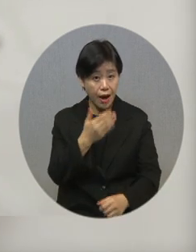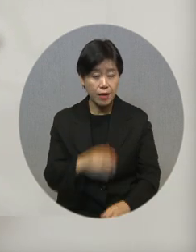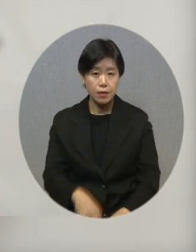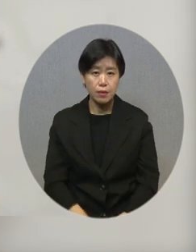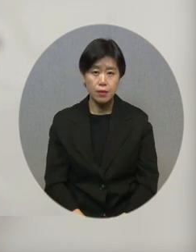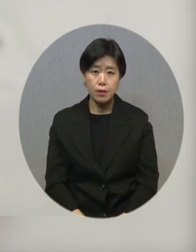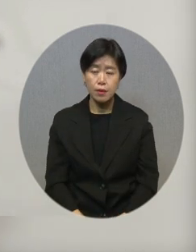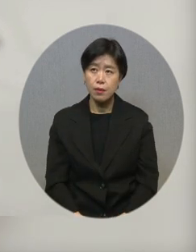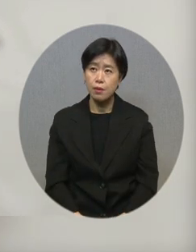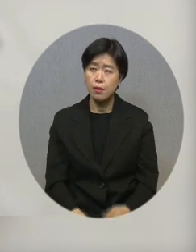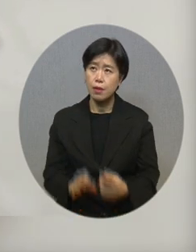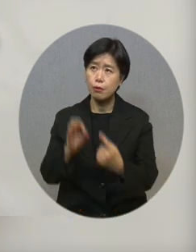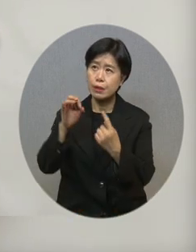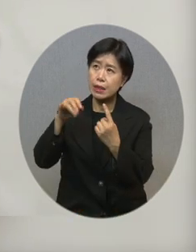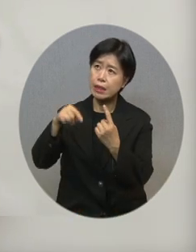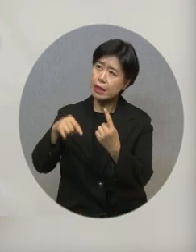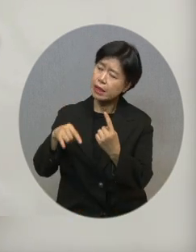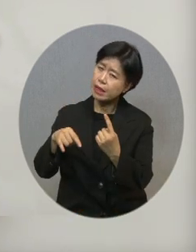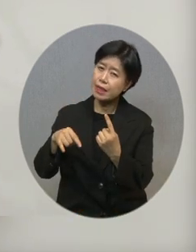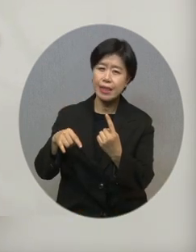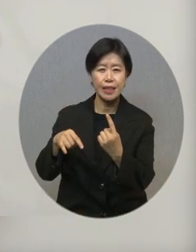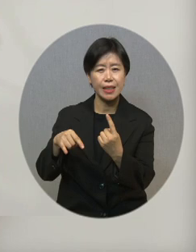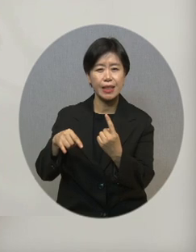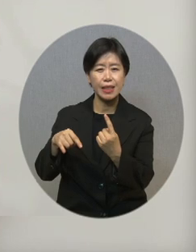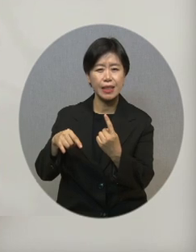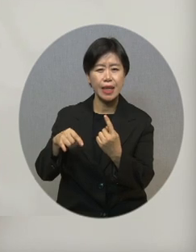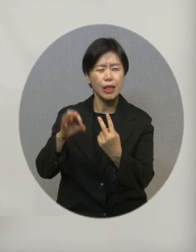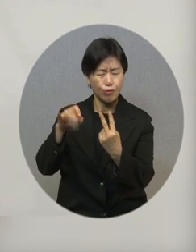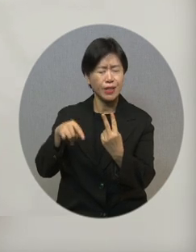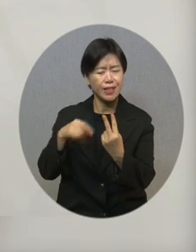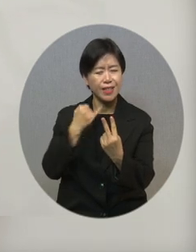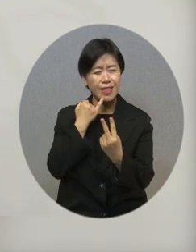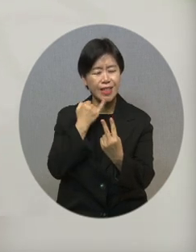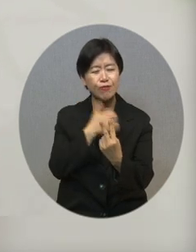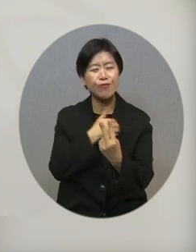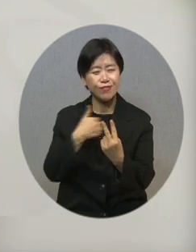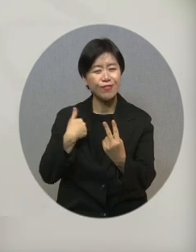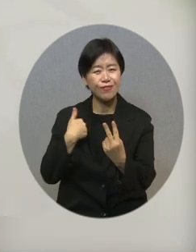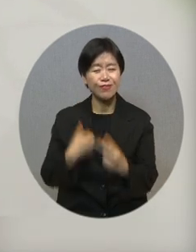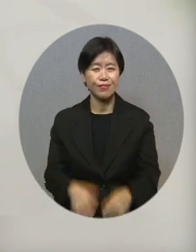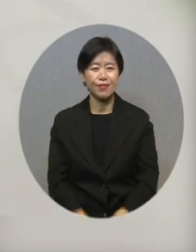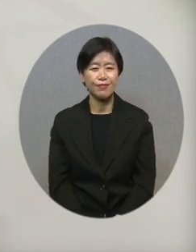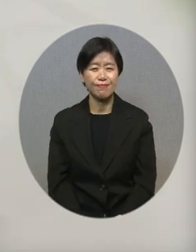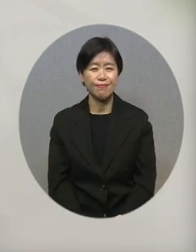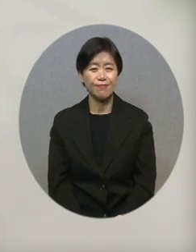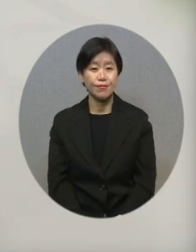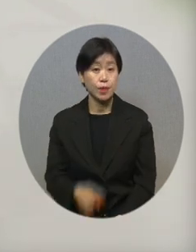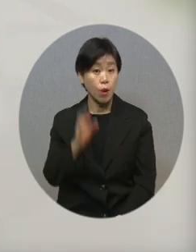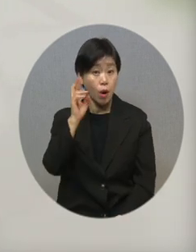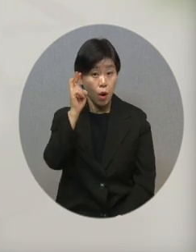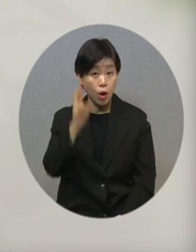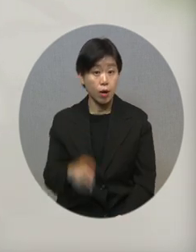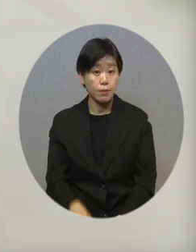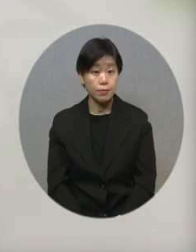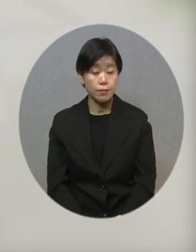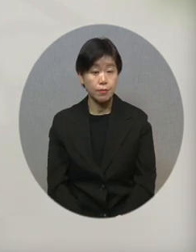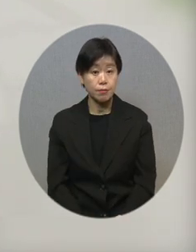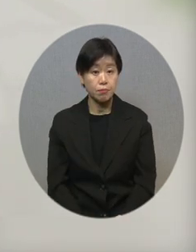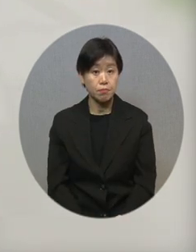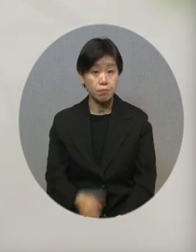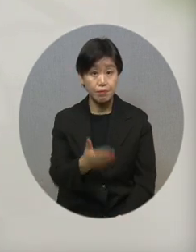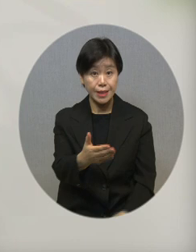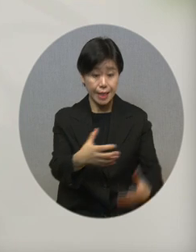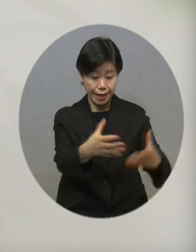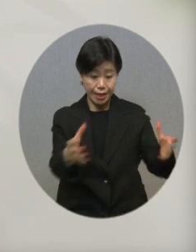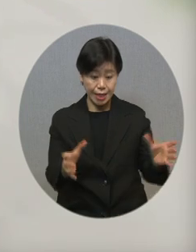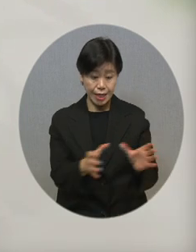우승은 주는 것까지만 해도 저는 좋을 것 같아요. 아, 혹시 네. 그